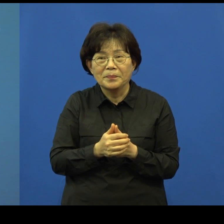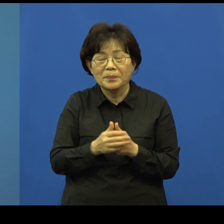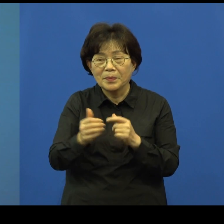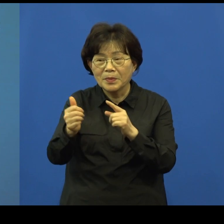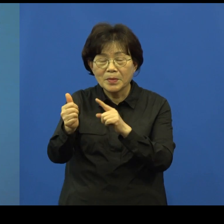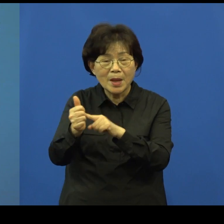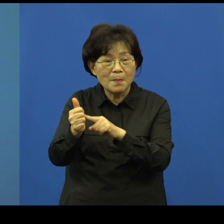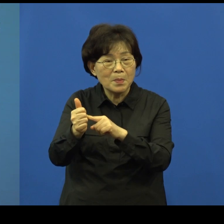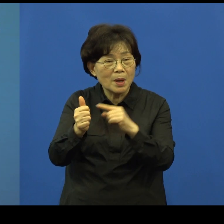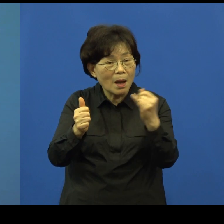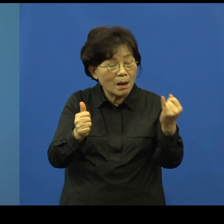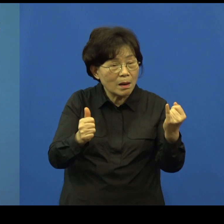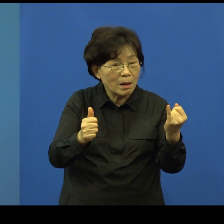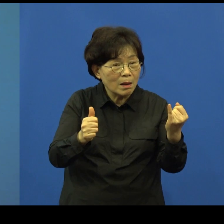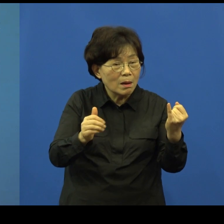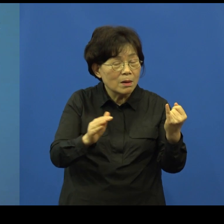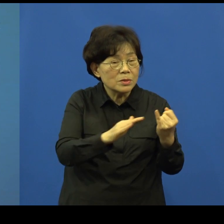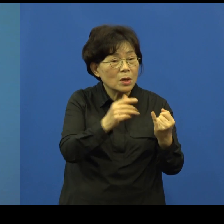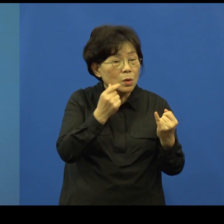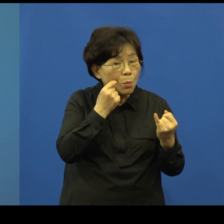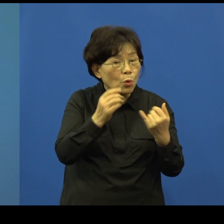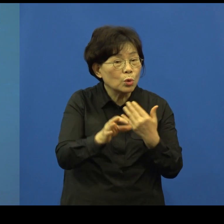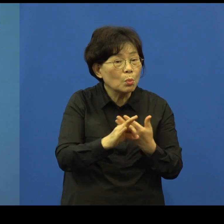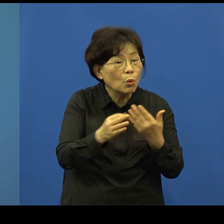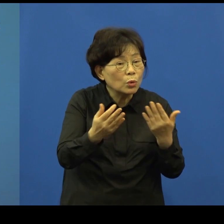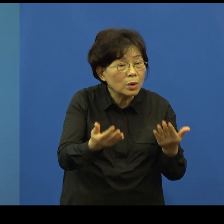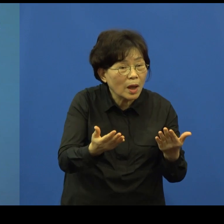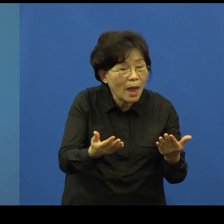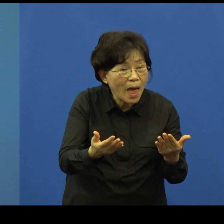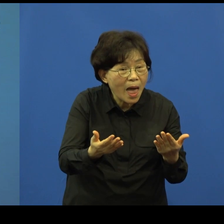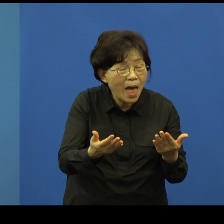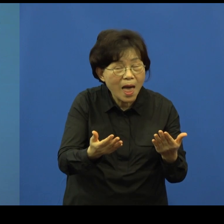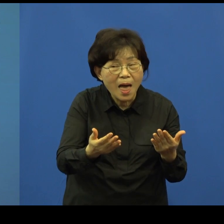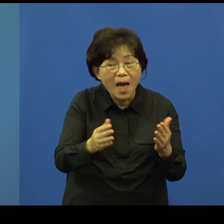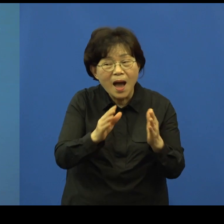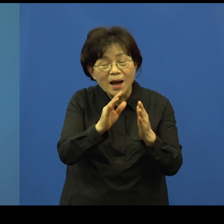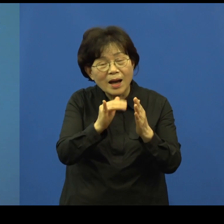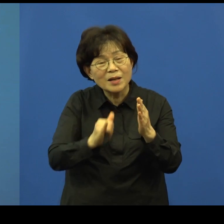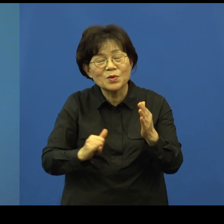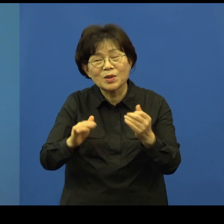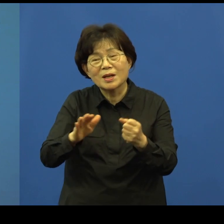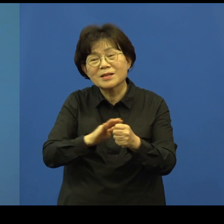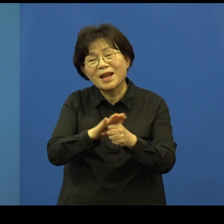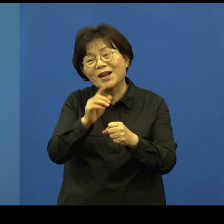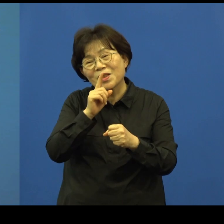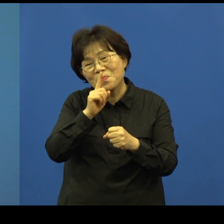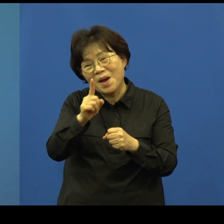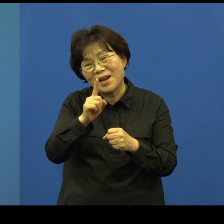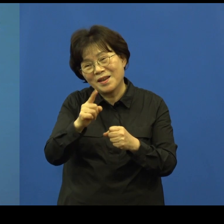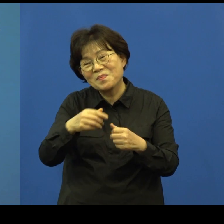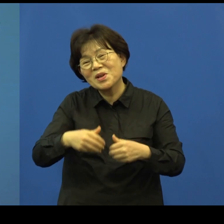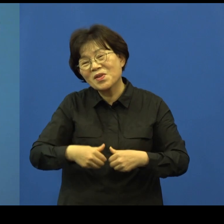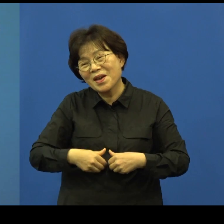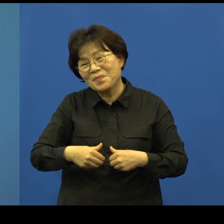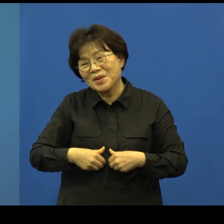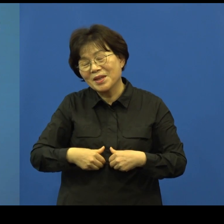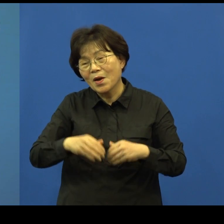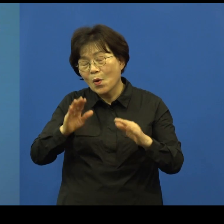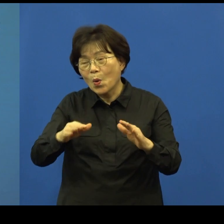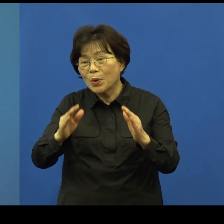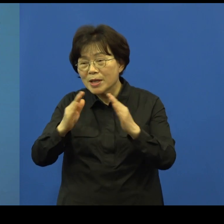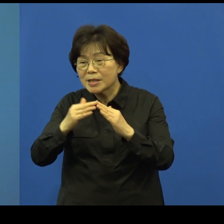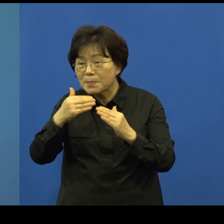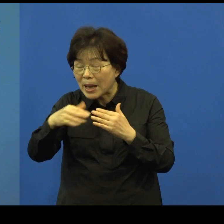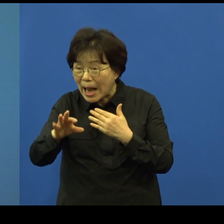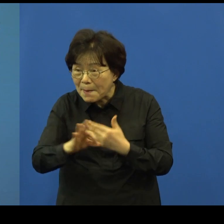남편에게 안 하고 아내에게 안 하고 누구에게 사랑한다고 얘기해요? 가족에게 사용해야죠. 사랑한다는 얘기는. 오늘